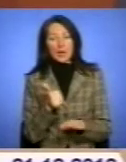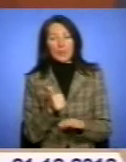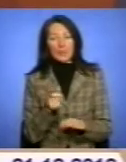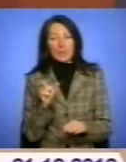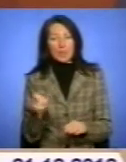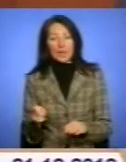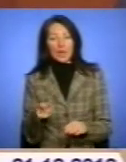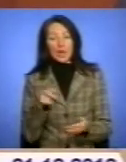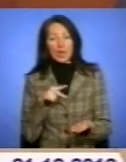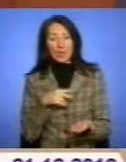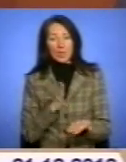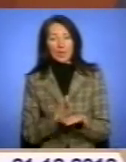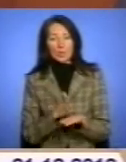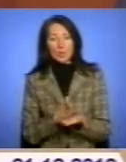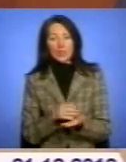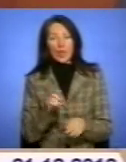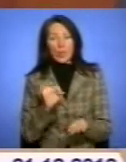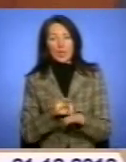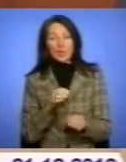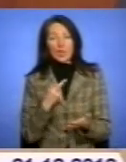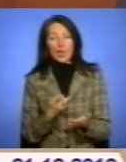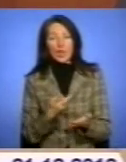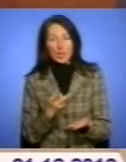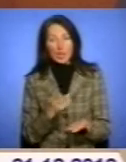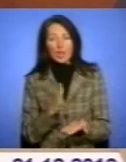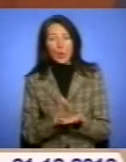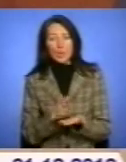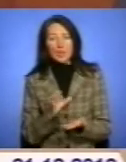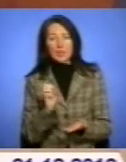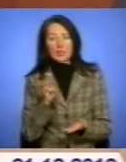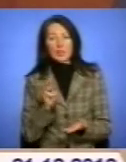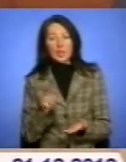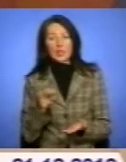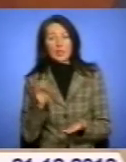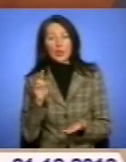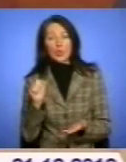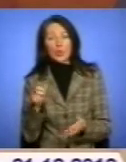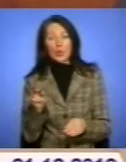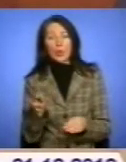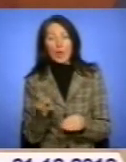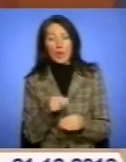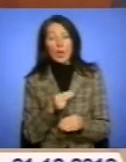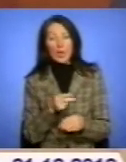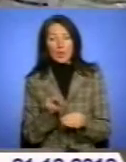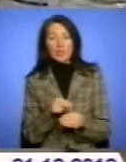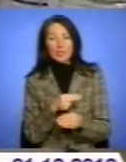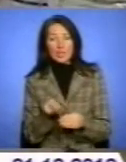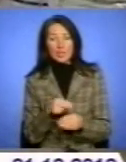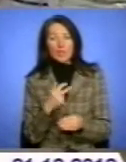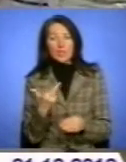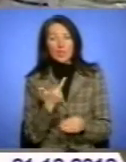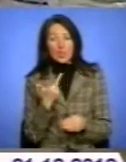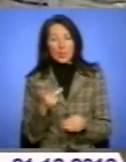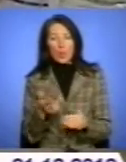больницу, находится на стационарном излечении почти в 3 раза больше, чем в любой европейской стране. Для